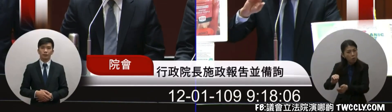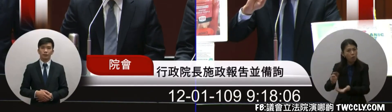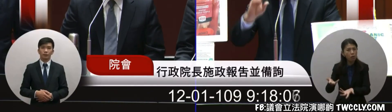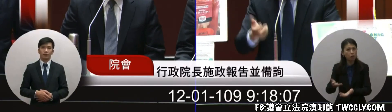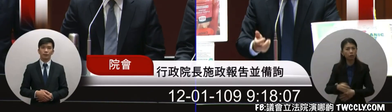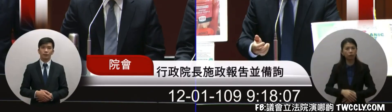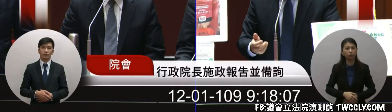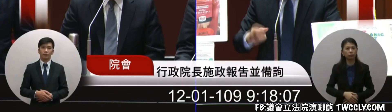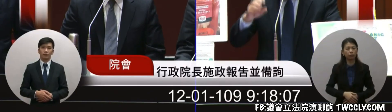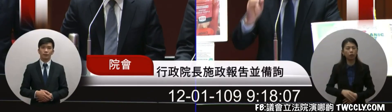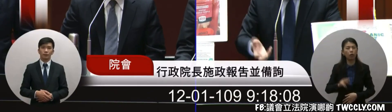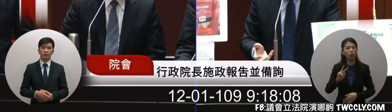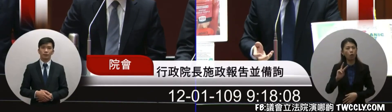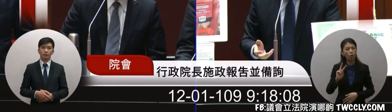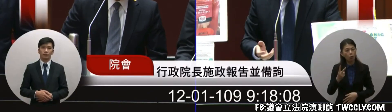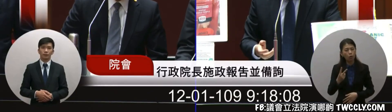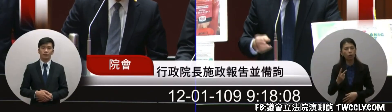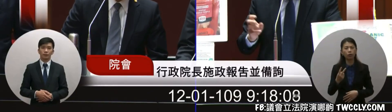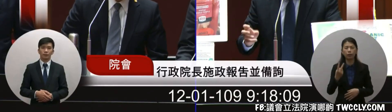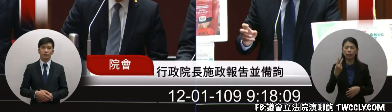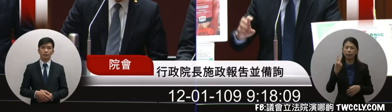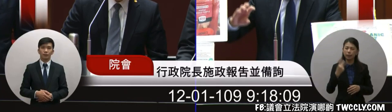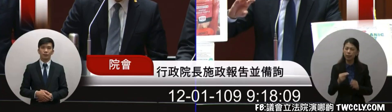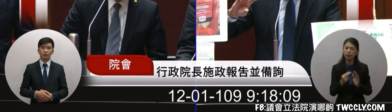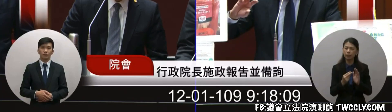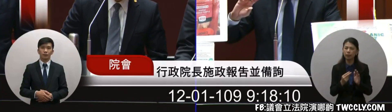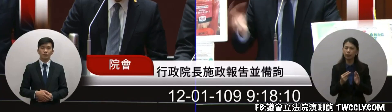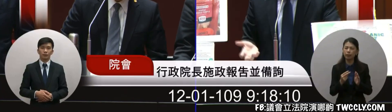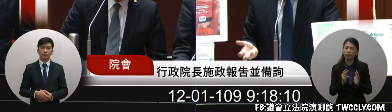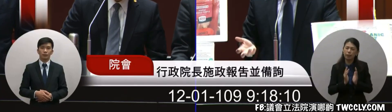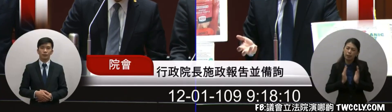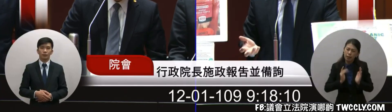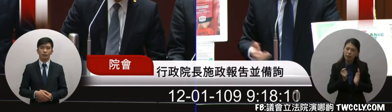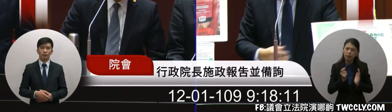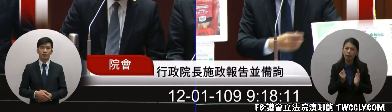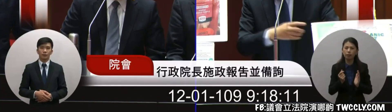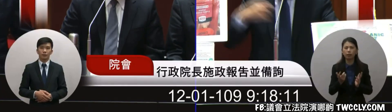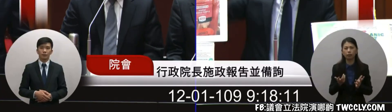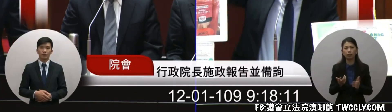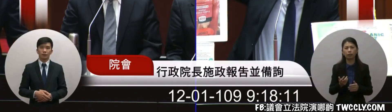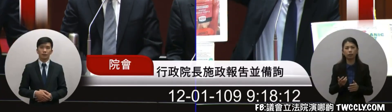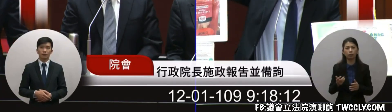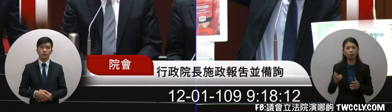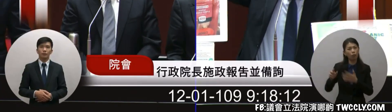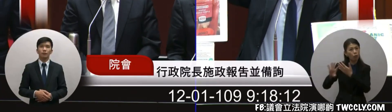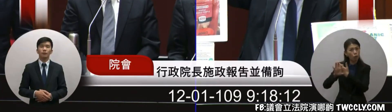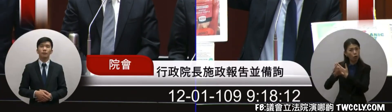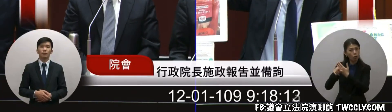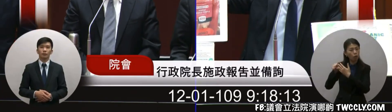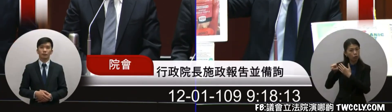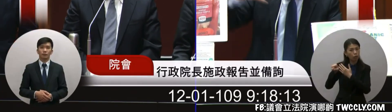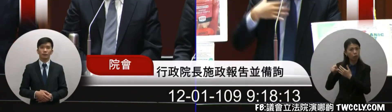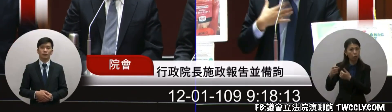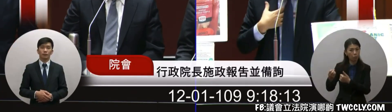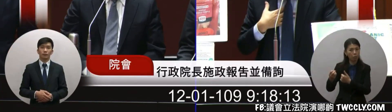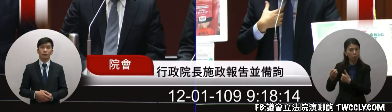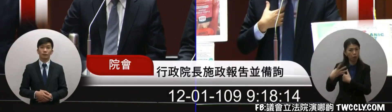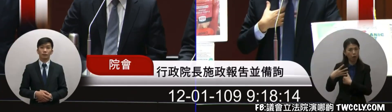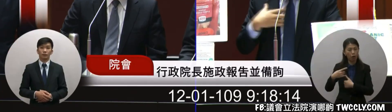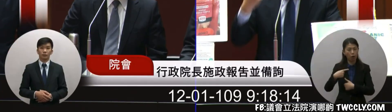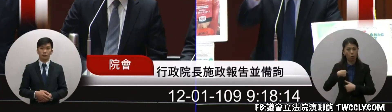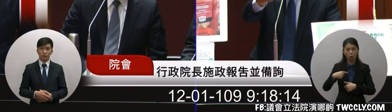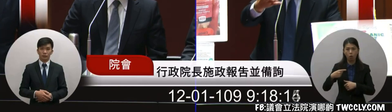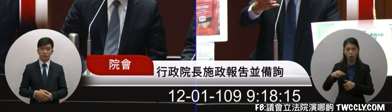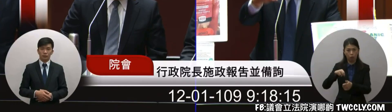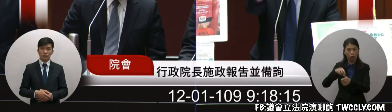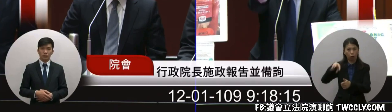们在折中点，就是在 compromise 点也没关系，就是说他把它倒过来一点也可以。其实，在国外很多哈是告诉你，我是优良厂商啦，